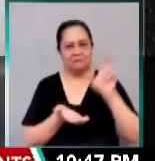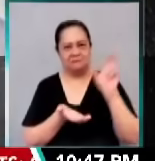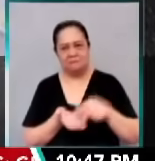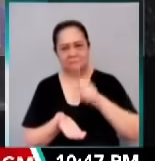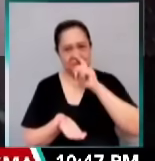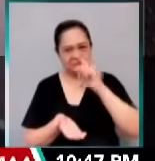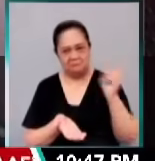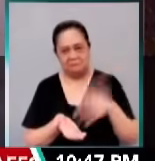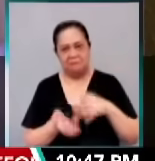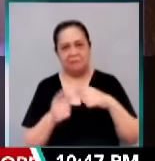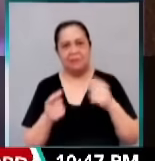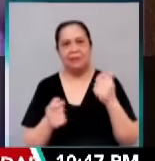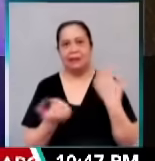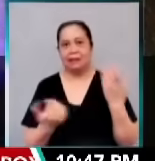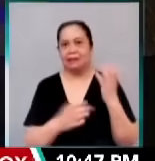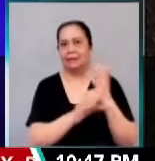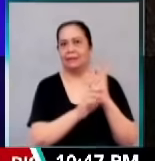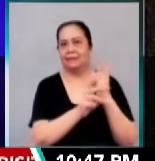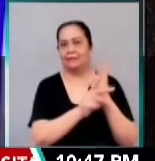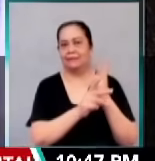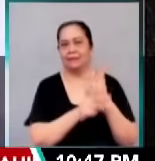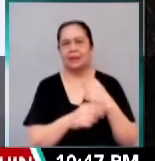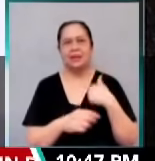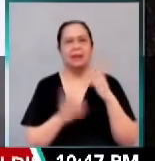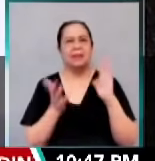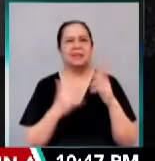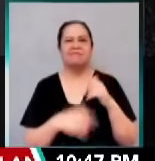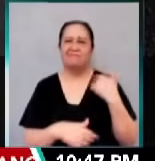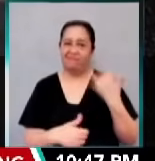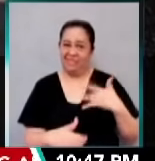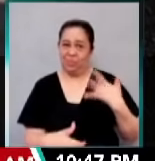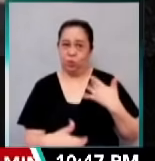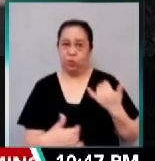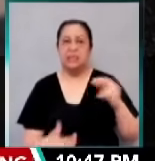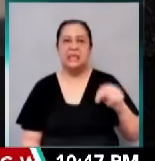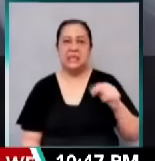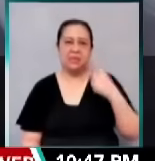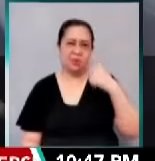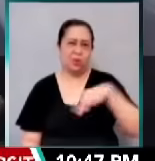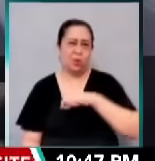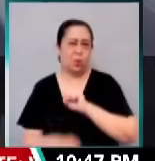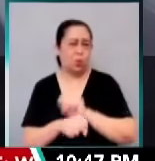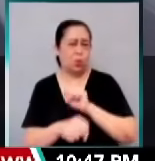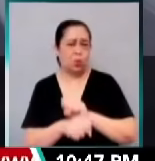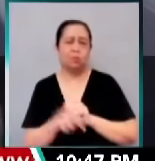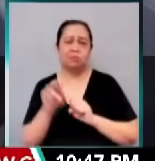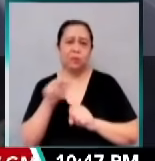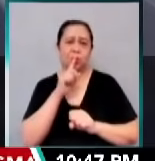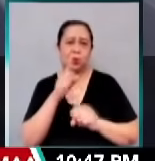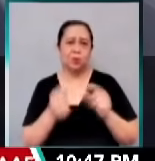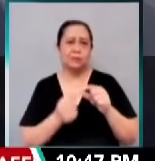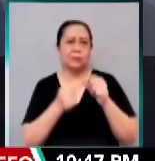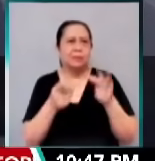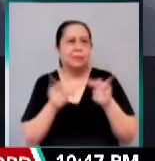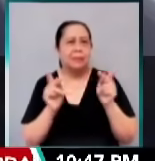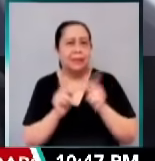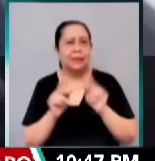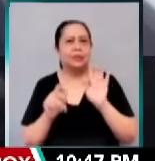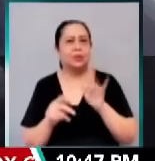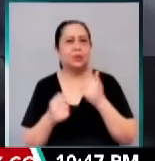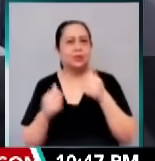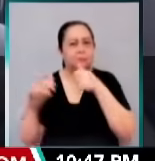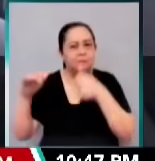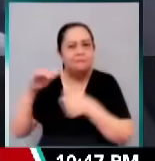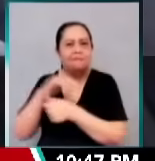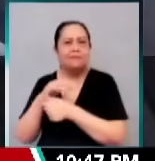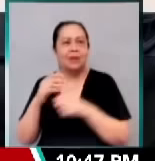sasakyan. Feeling ko ngayon, it's become a necessity para sa trabaho namin. You really need that special place that could be your refuge away